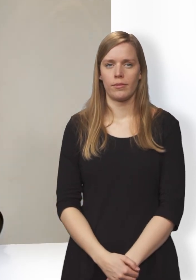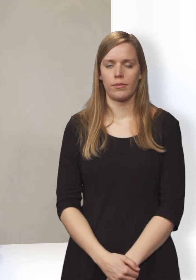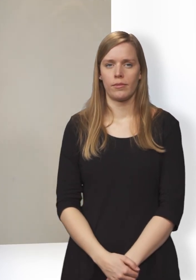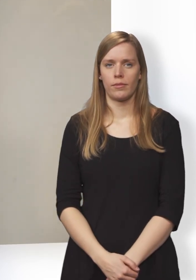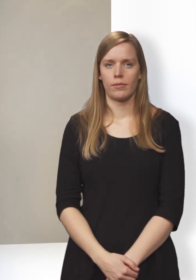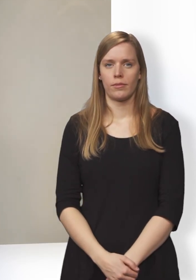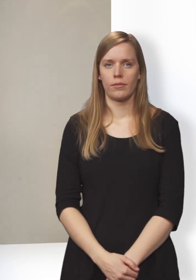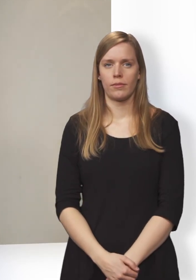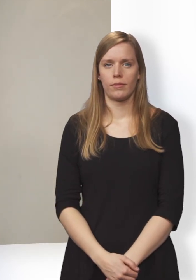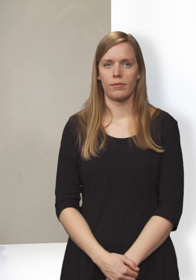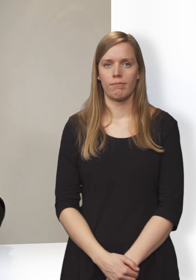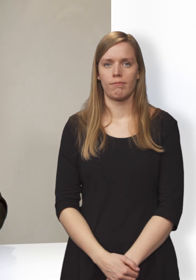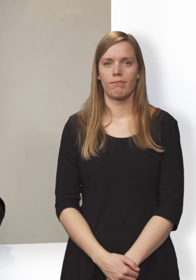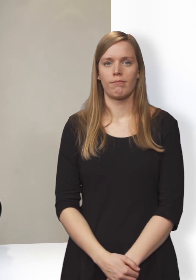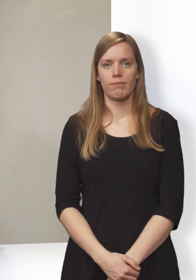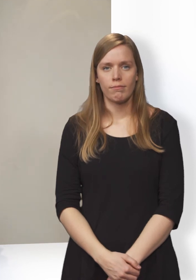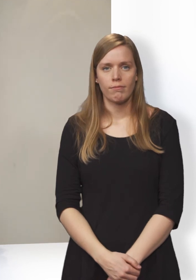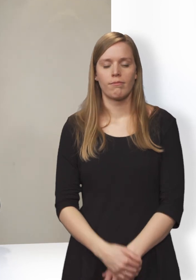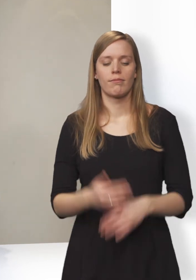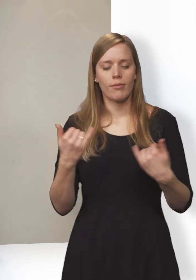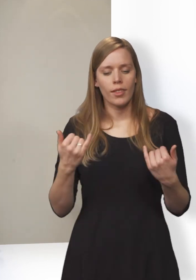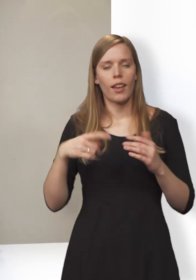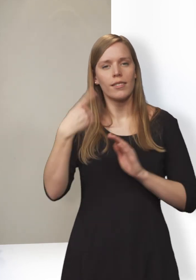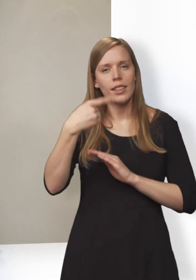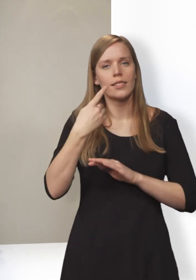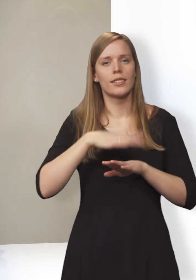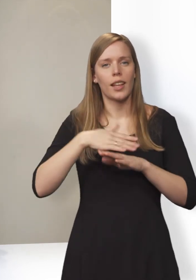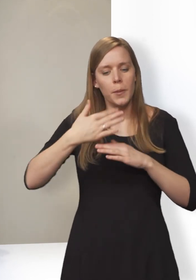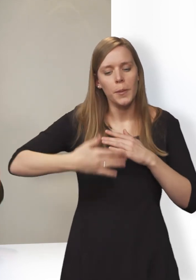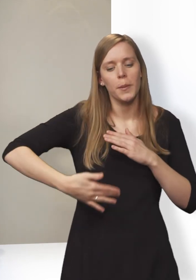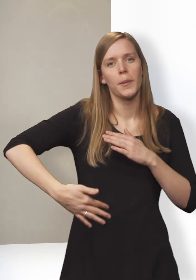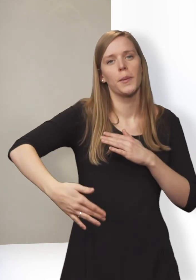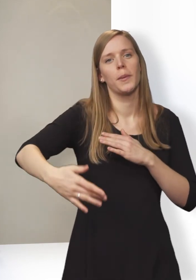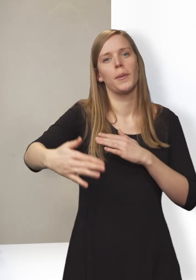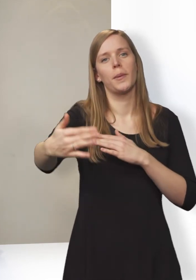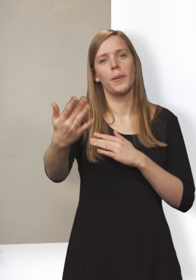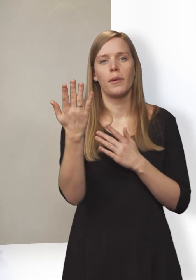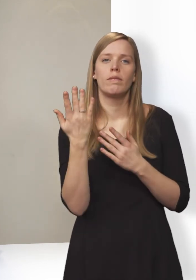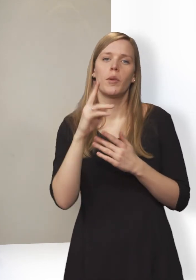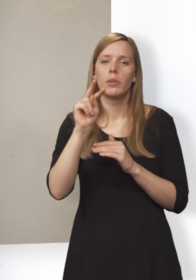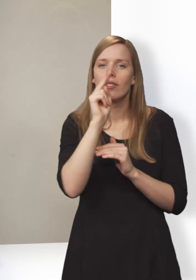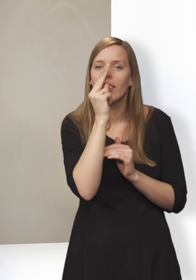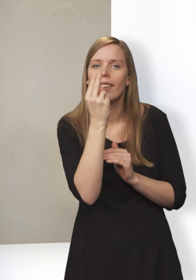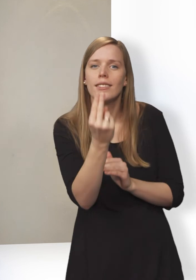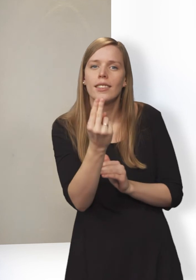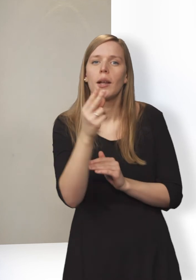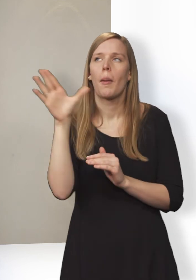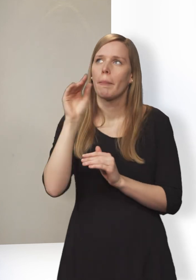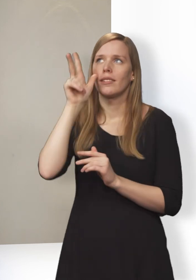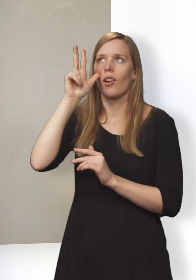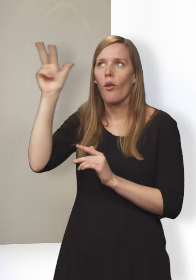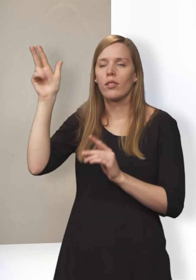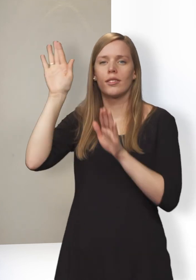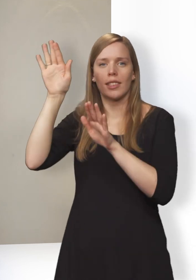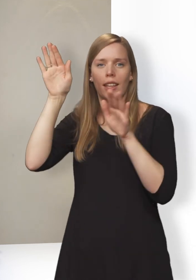und so gehen sie in die nächste zeit bis wir uns wiedersehen und weit darüber hinaus unter und mit dem segen